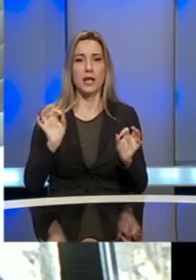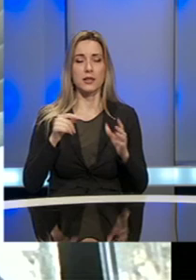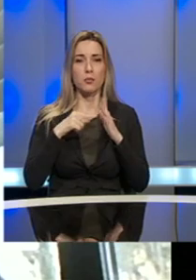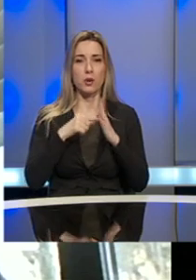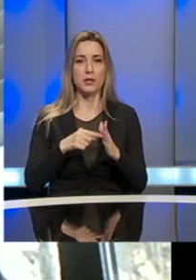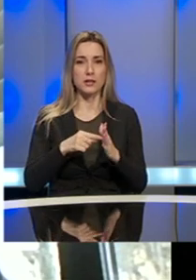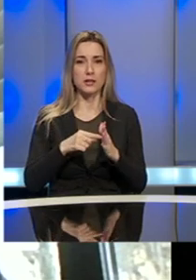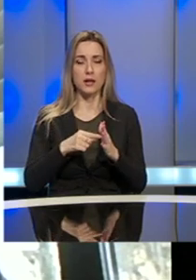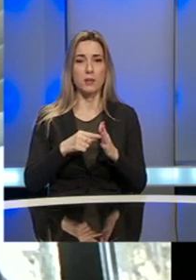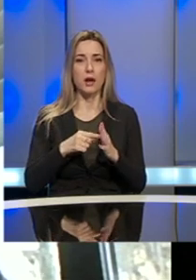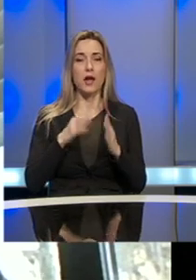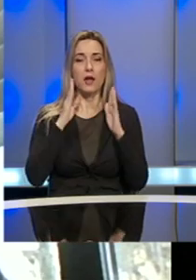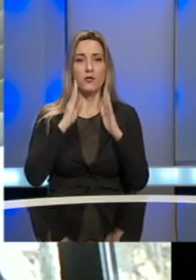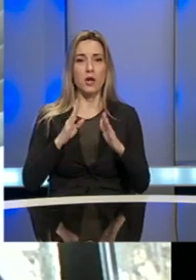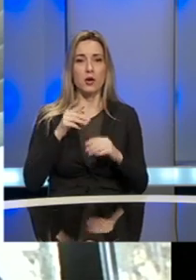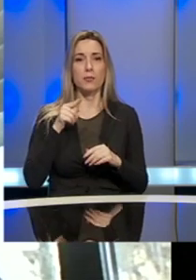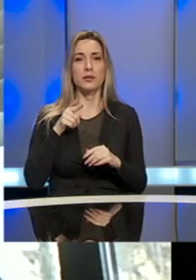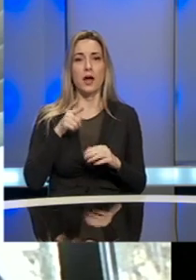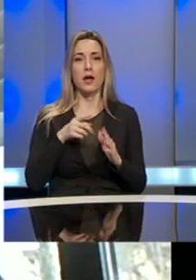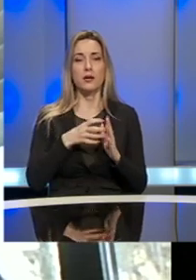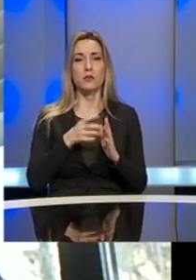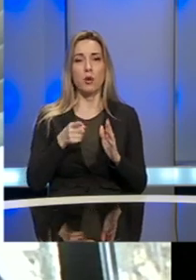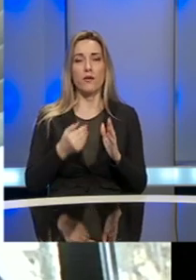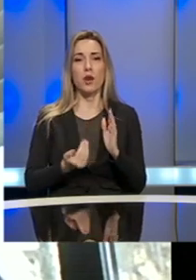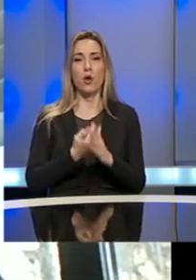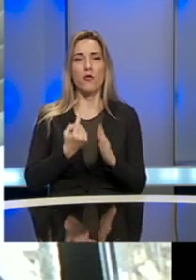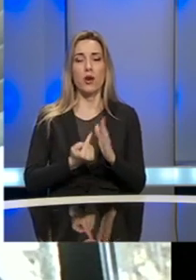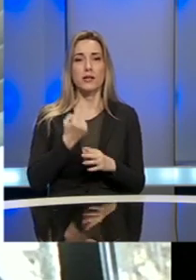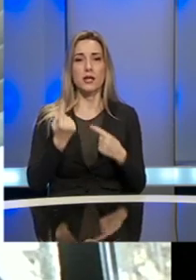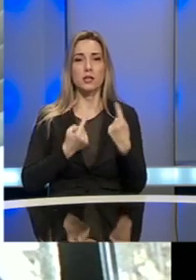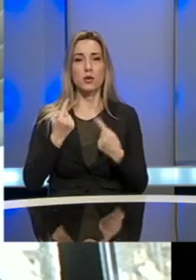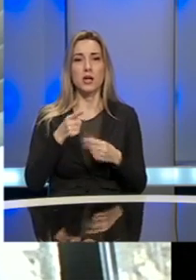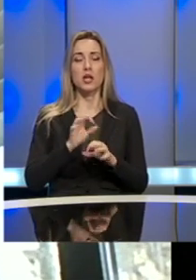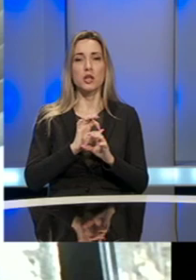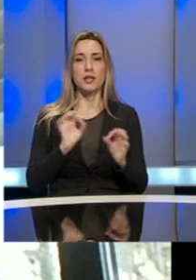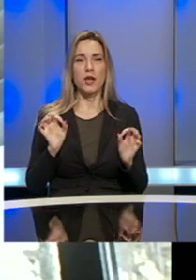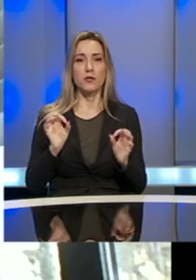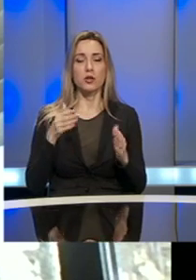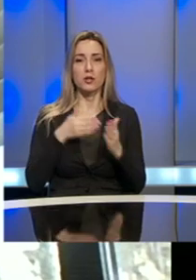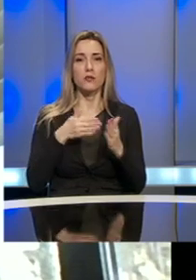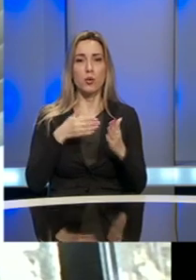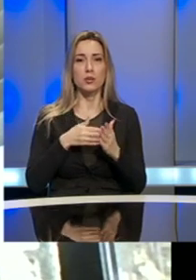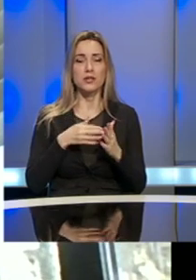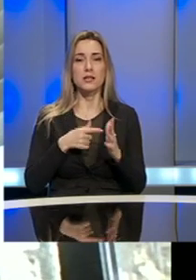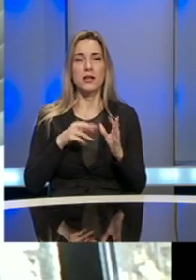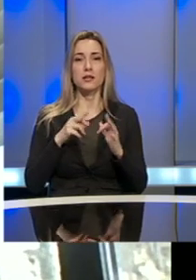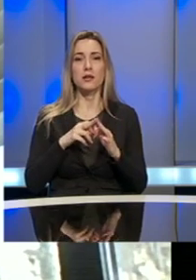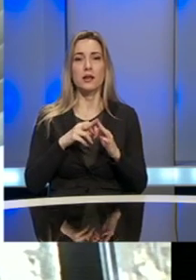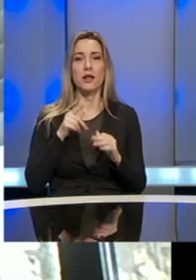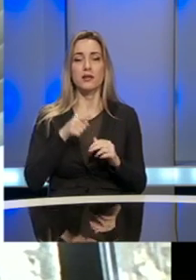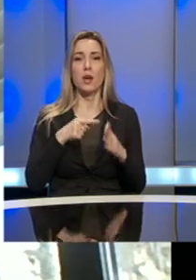pokazateljima, vjerujem da ova novonastala situacija će definitivno utjecati na i